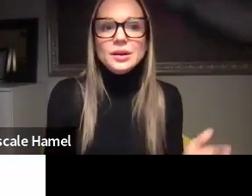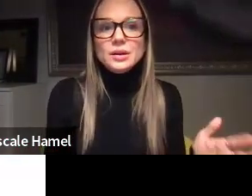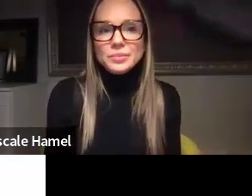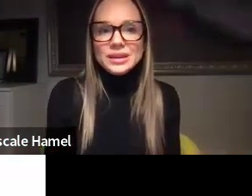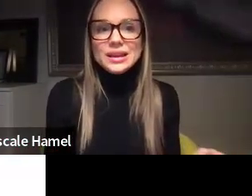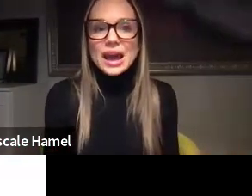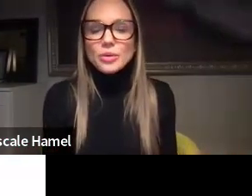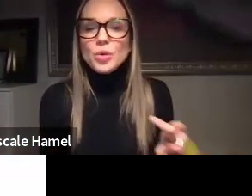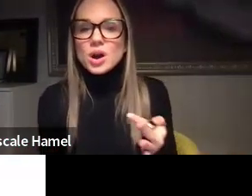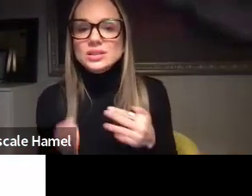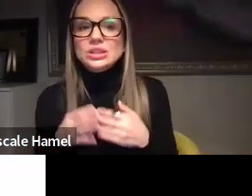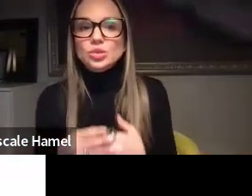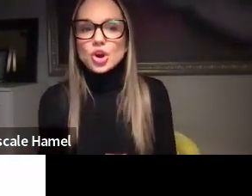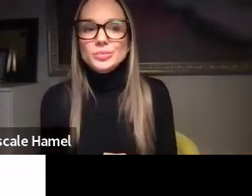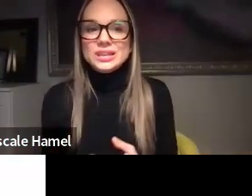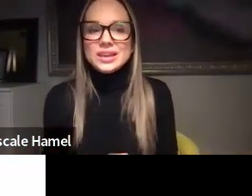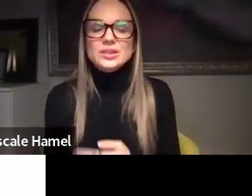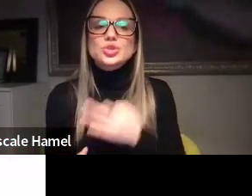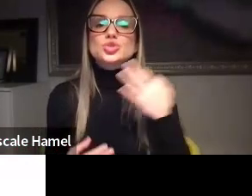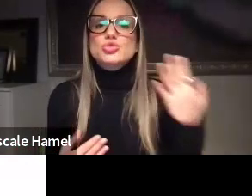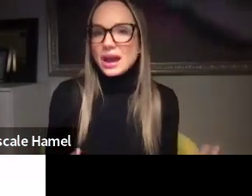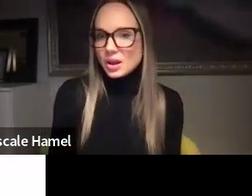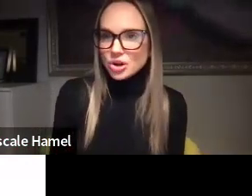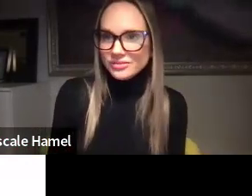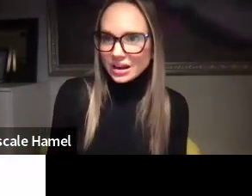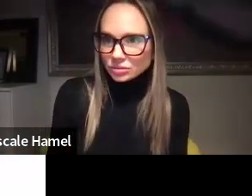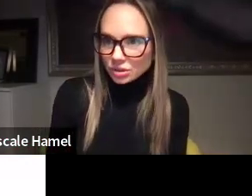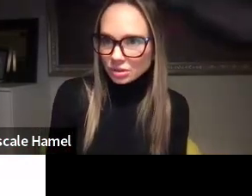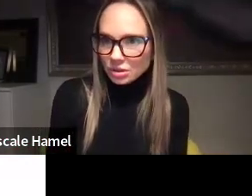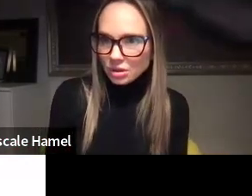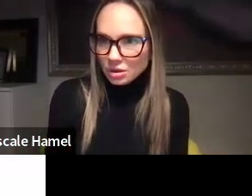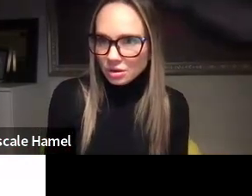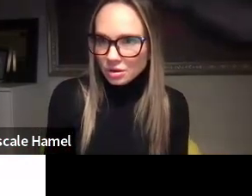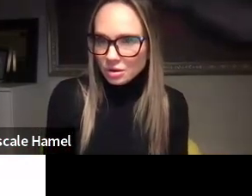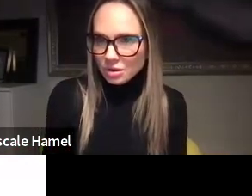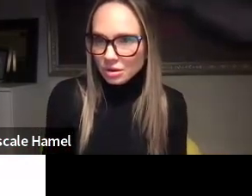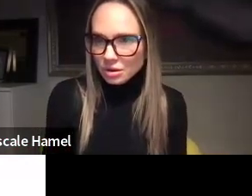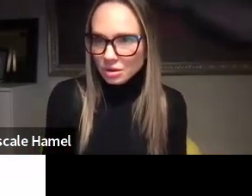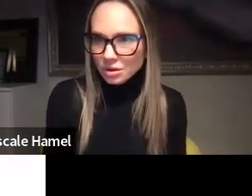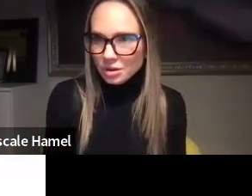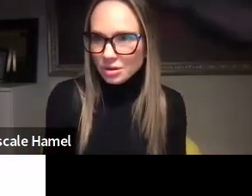OK? Puis la robe noire, c'est une robe qui est super polyvalente.